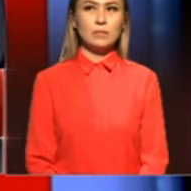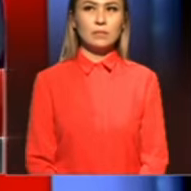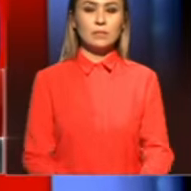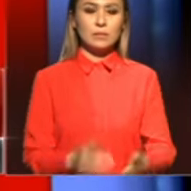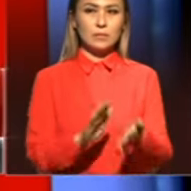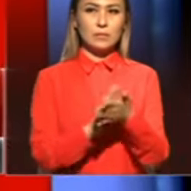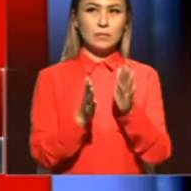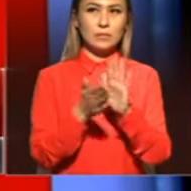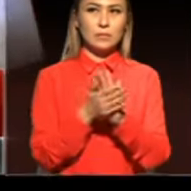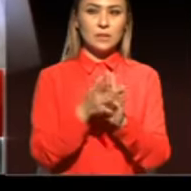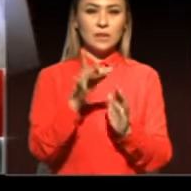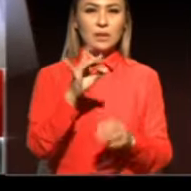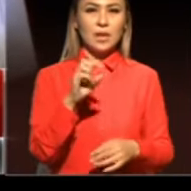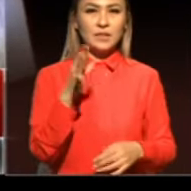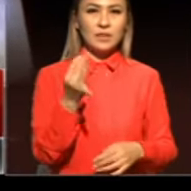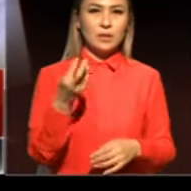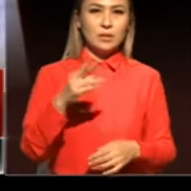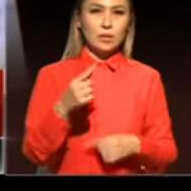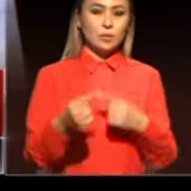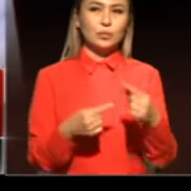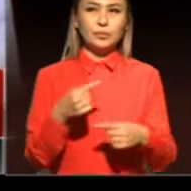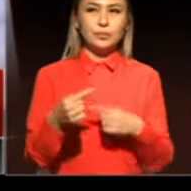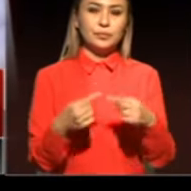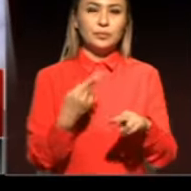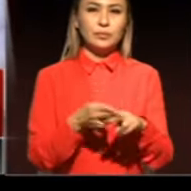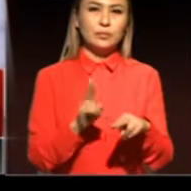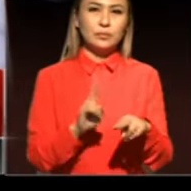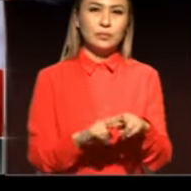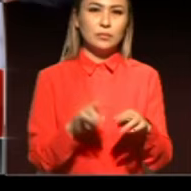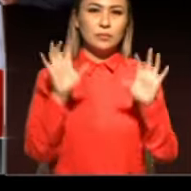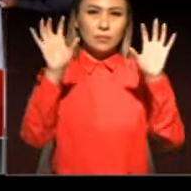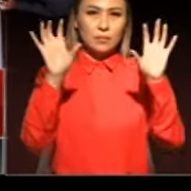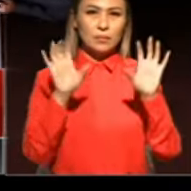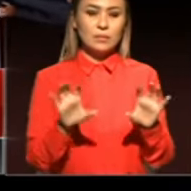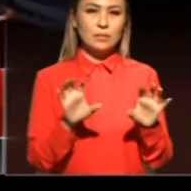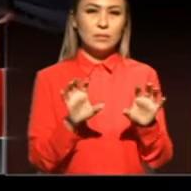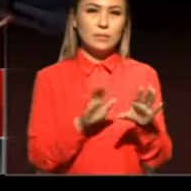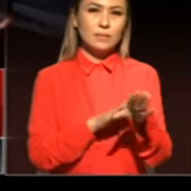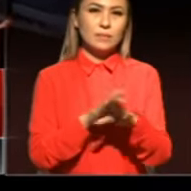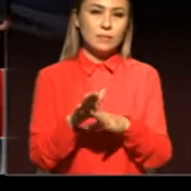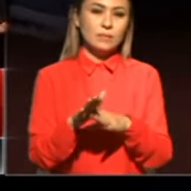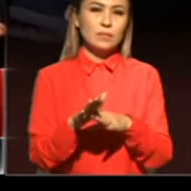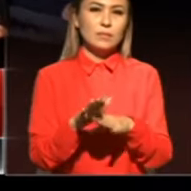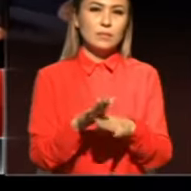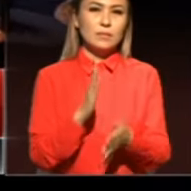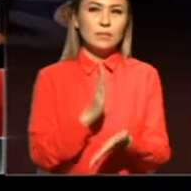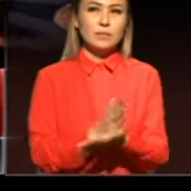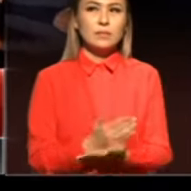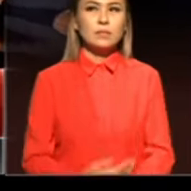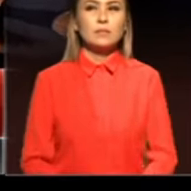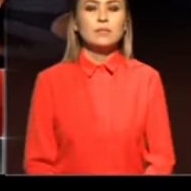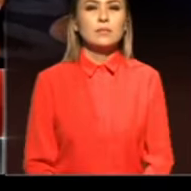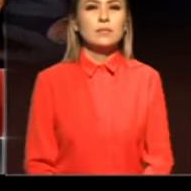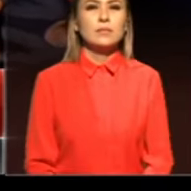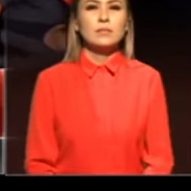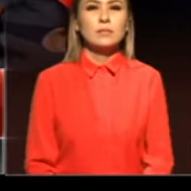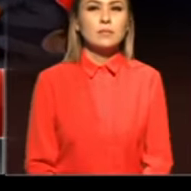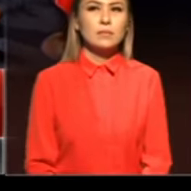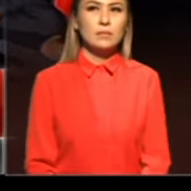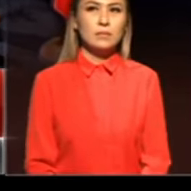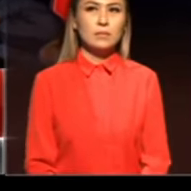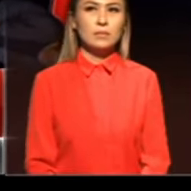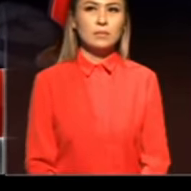шартты ратификациялау арқылы. Яғни сол келісім шартты заң жүзіне айналдыру арқылы жүзеге асқан мәміле деп